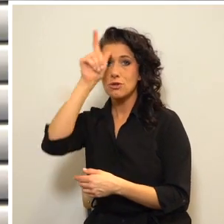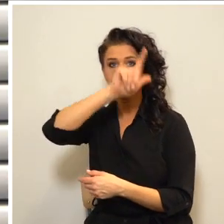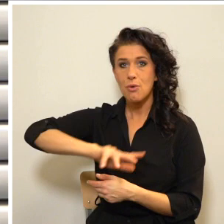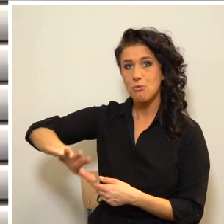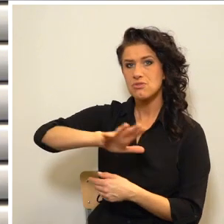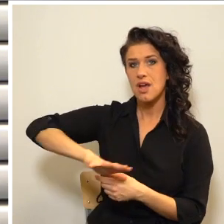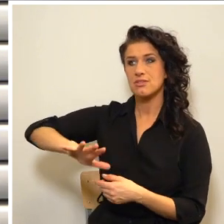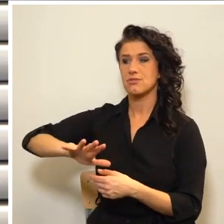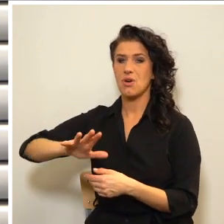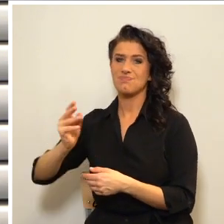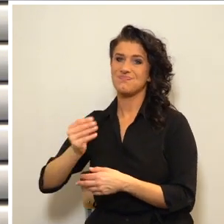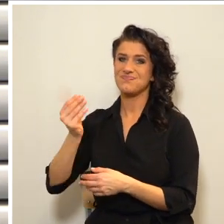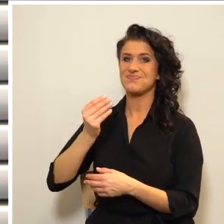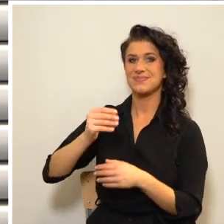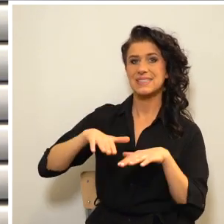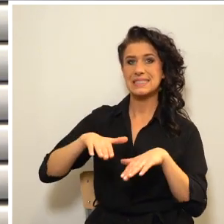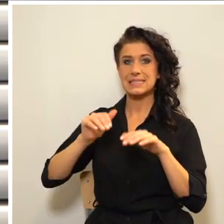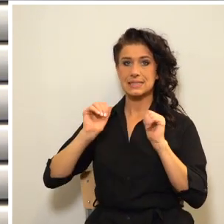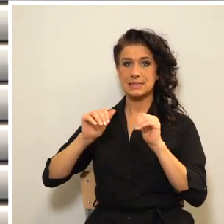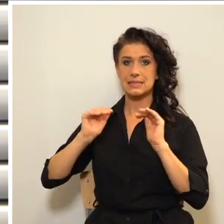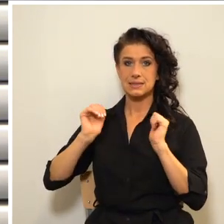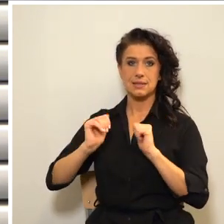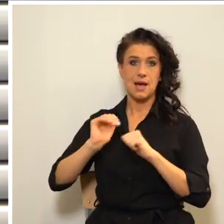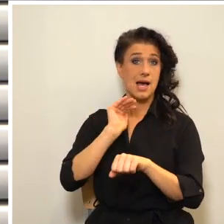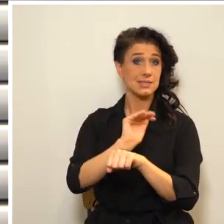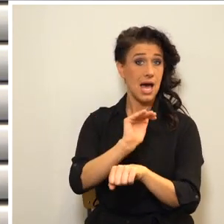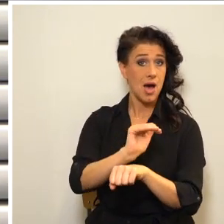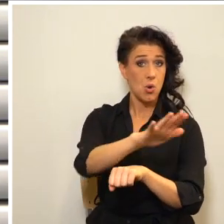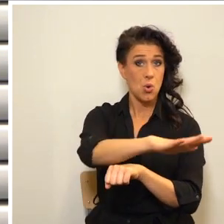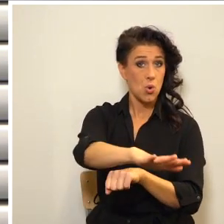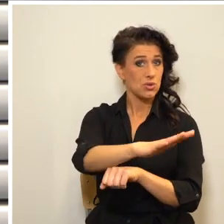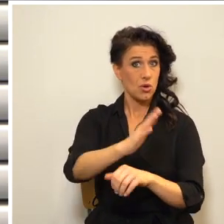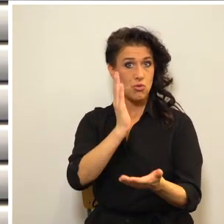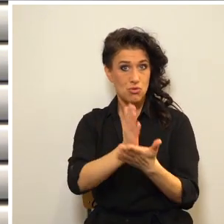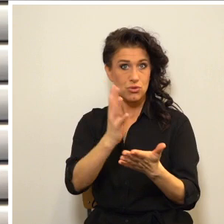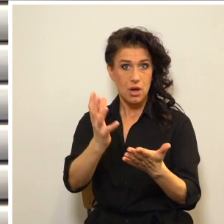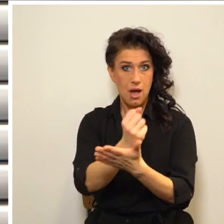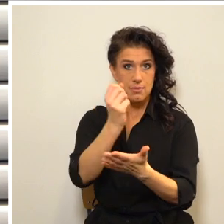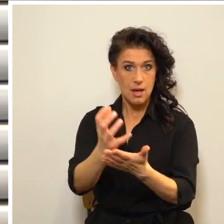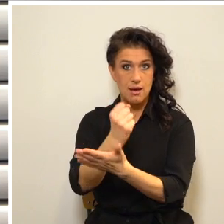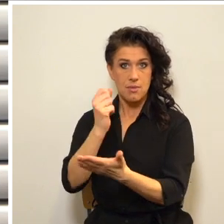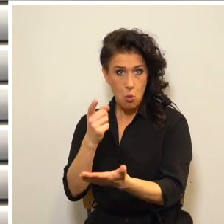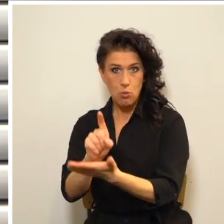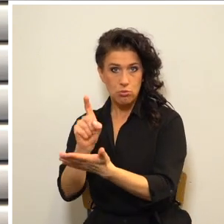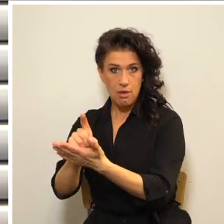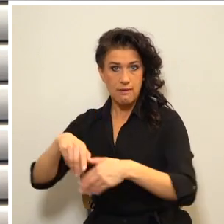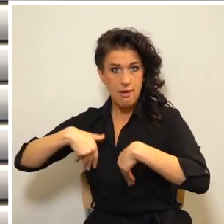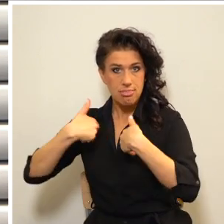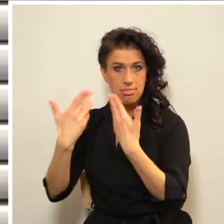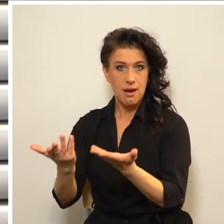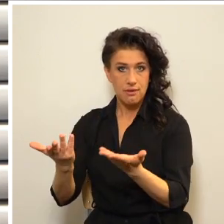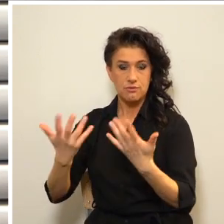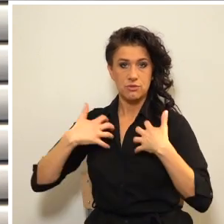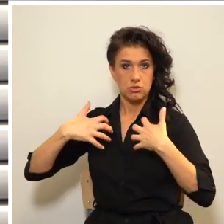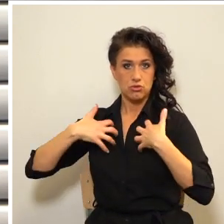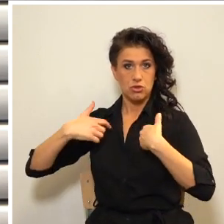powiem mocno mocno odstaje od społeczeństw zachodnich są takie społeczeństwa gdzie dawstwo od dawców żywych jest